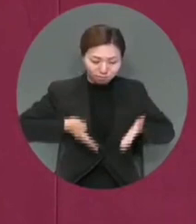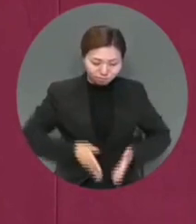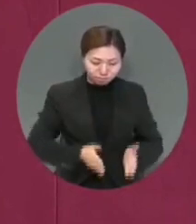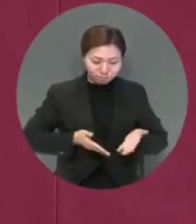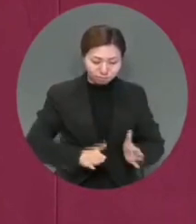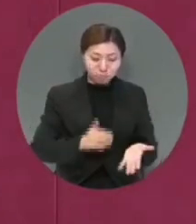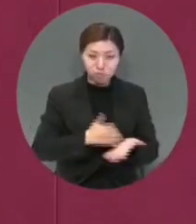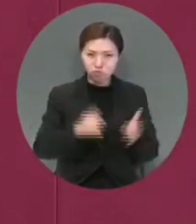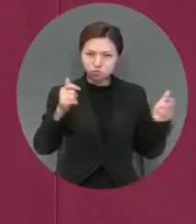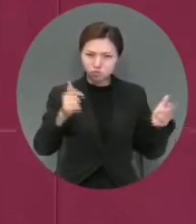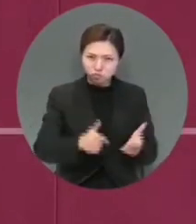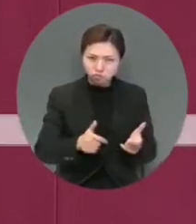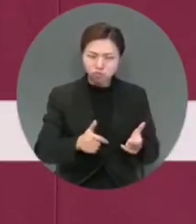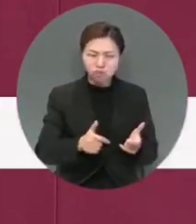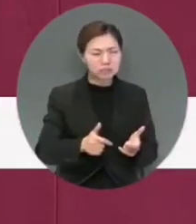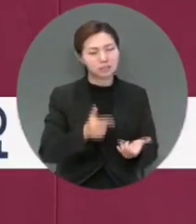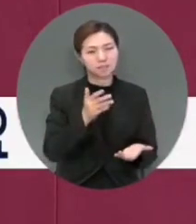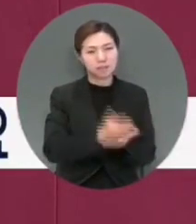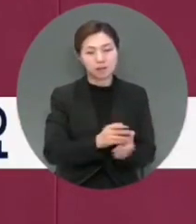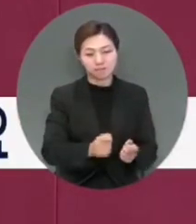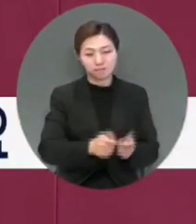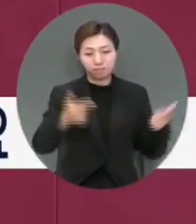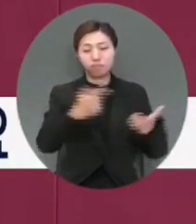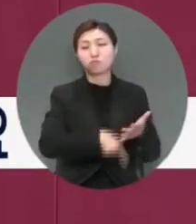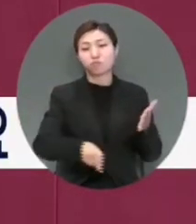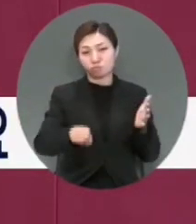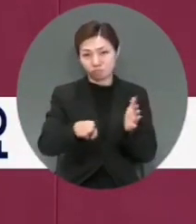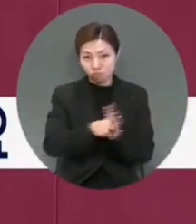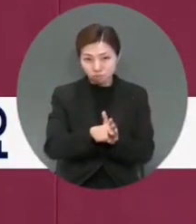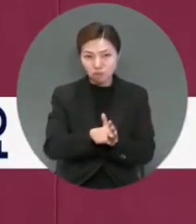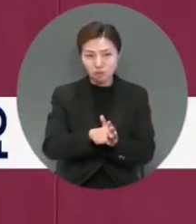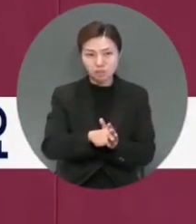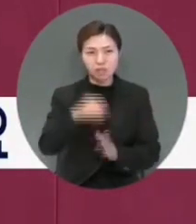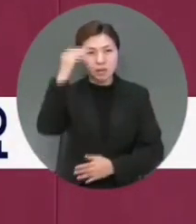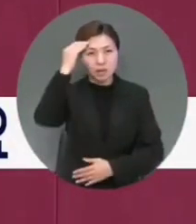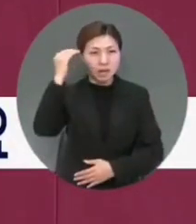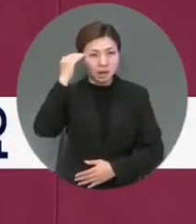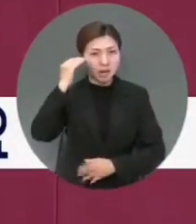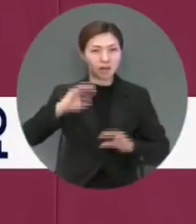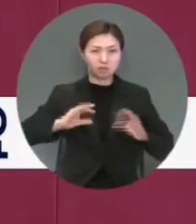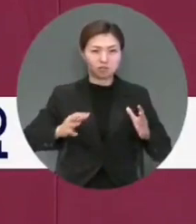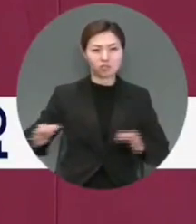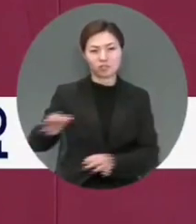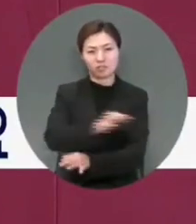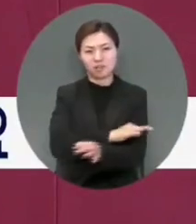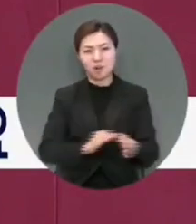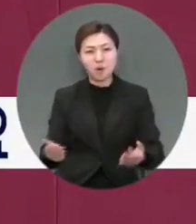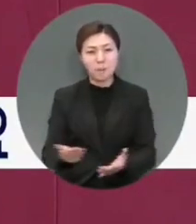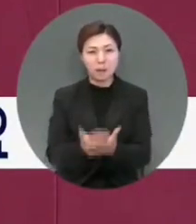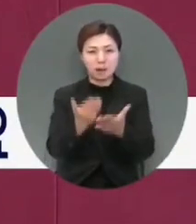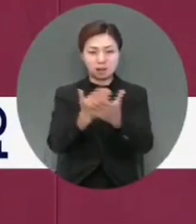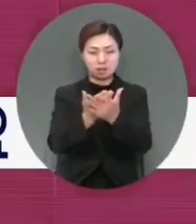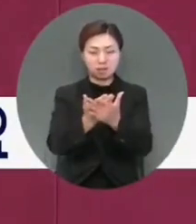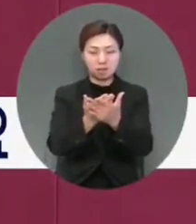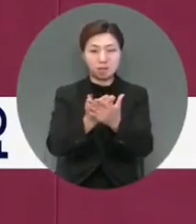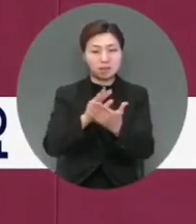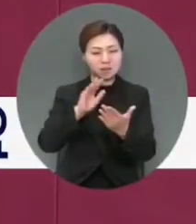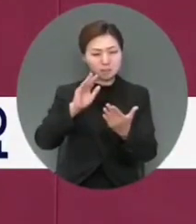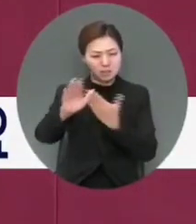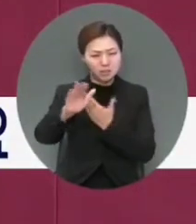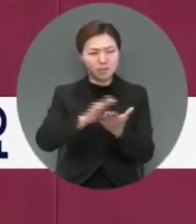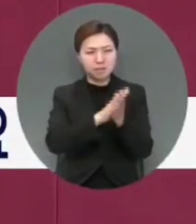성장을 가능케 하는 경제사회 전반의 구조개혁이 필요합니다. 이러한